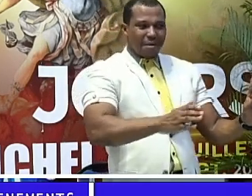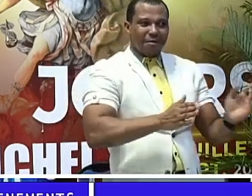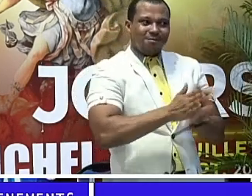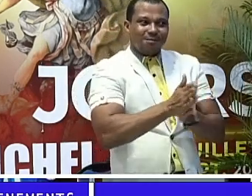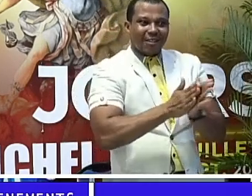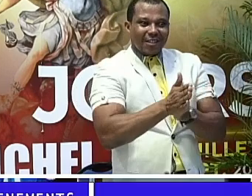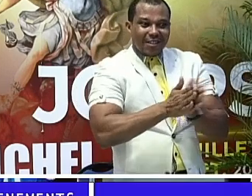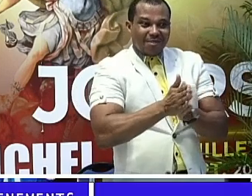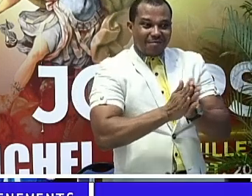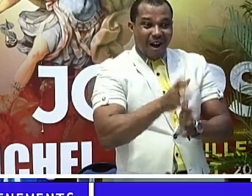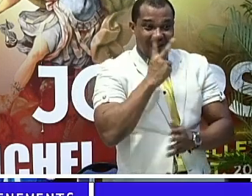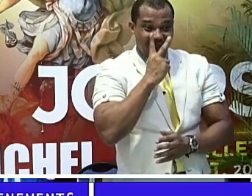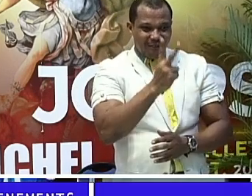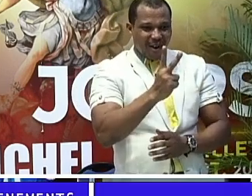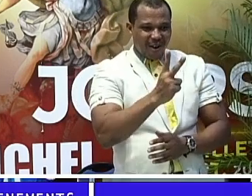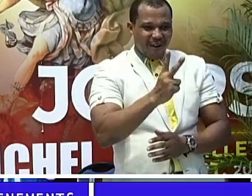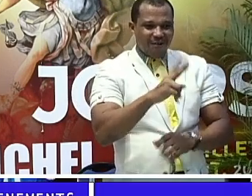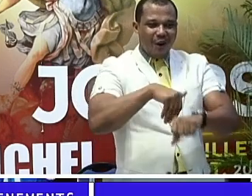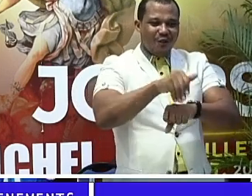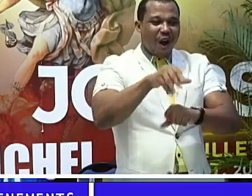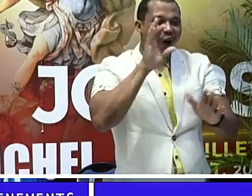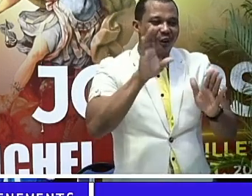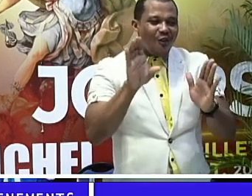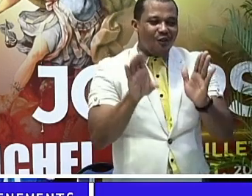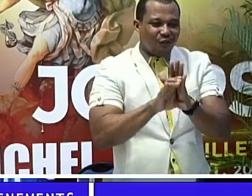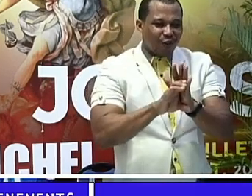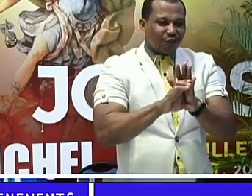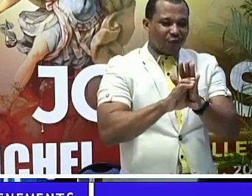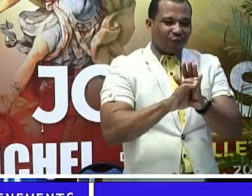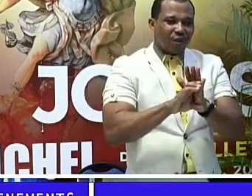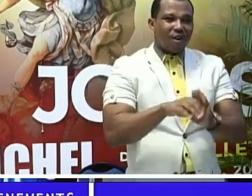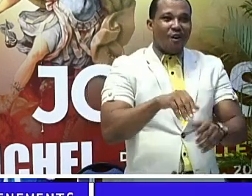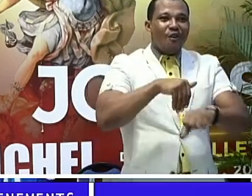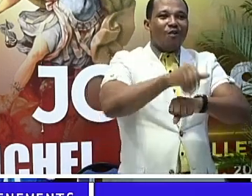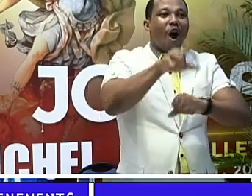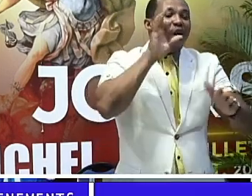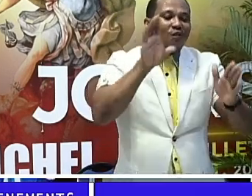Ou une petite photo de figure clip. Mais une petite photo à chérie. Oh non, chérie, ça va photo.